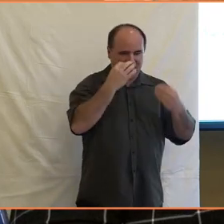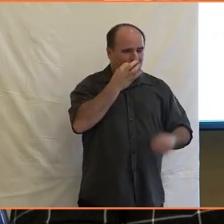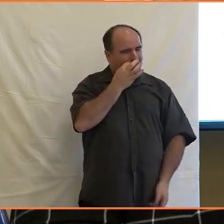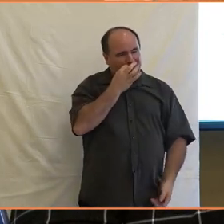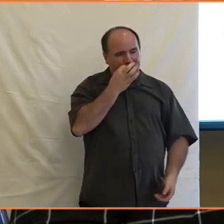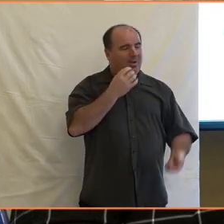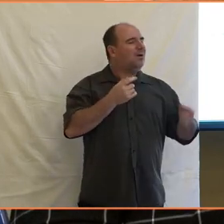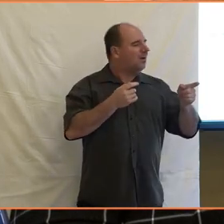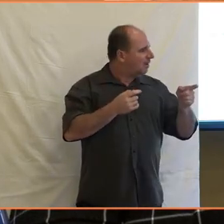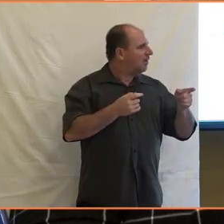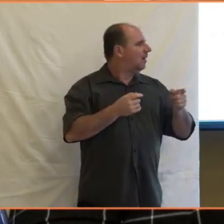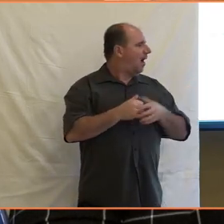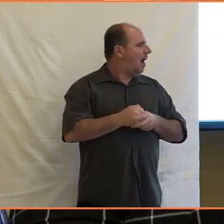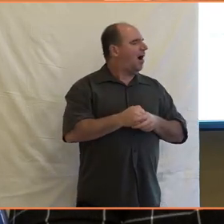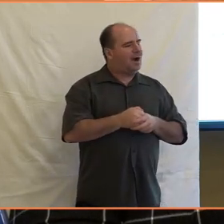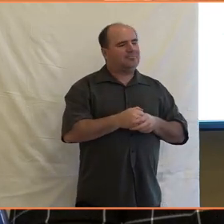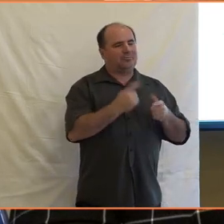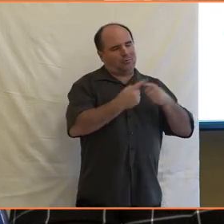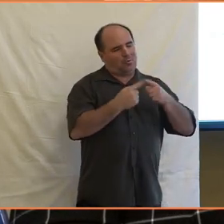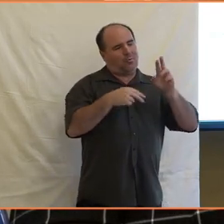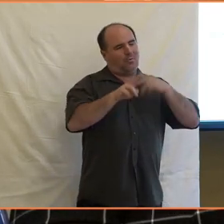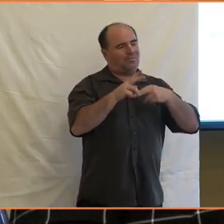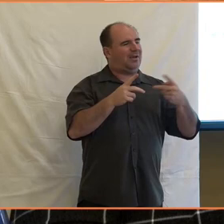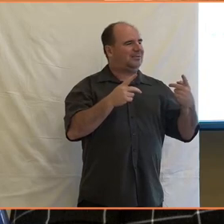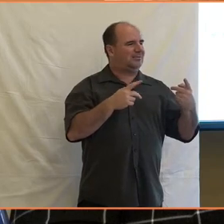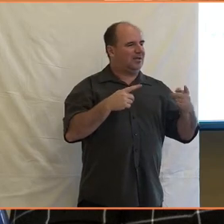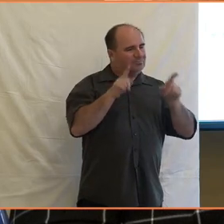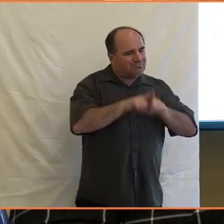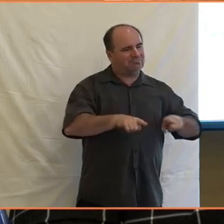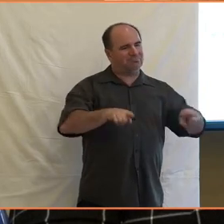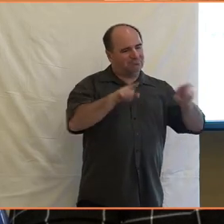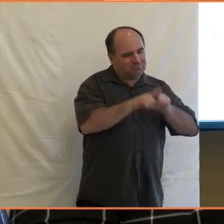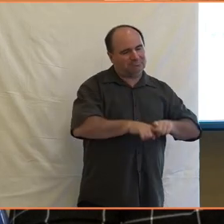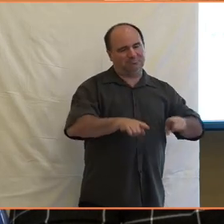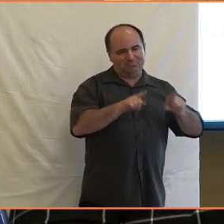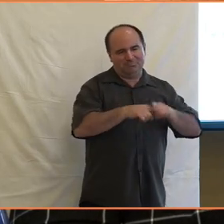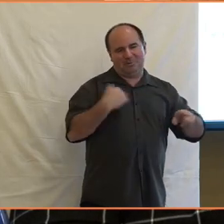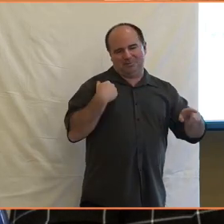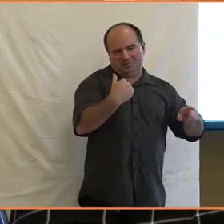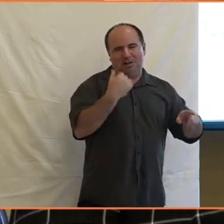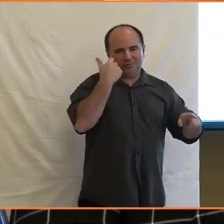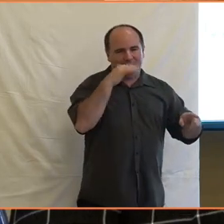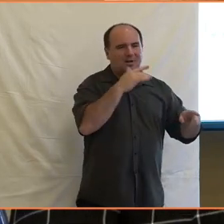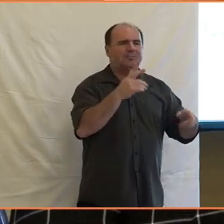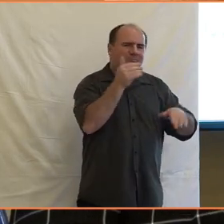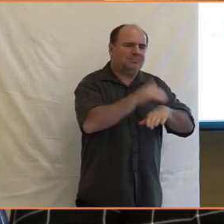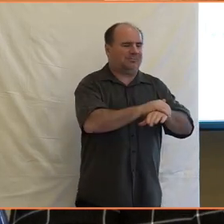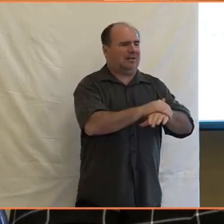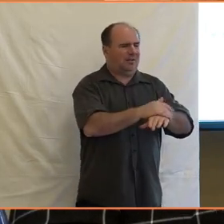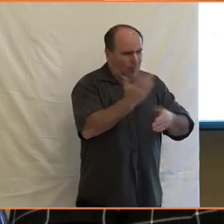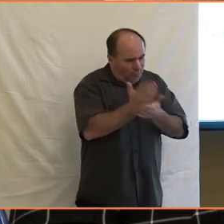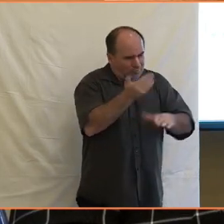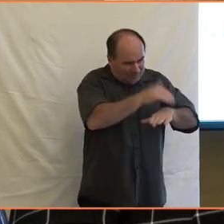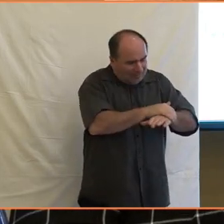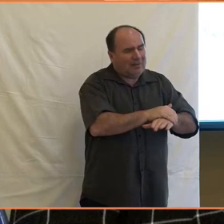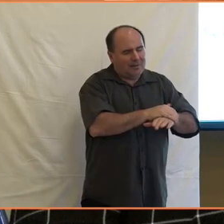starší části populace jsou konzervativnější a už mají určitou rutinu, určitý standard, vlastně, na který jsou zvyklí v životě. A